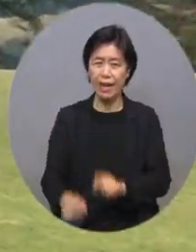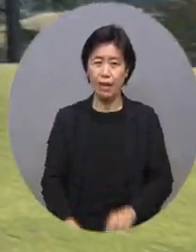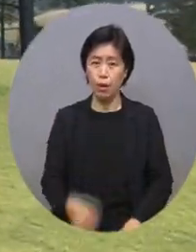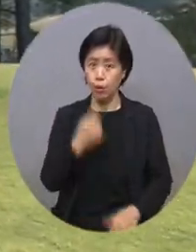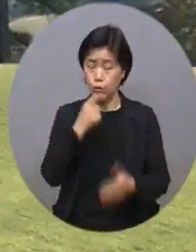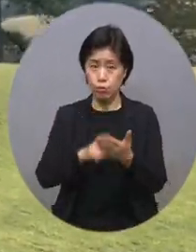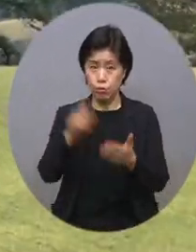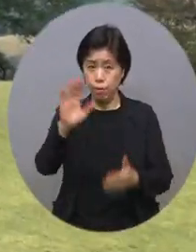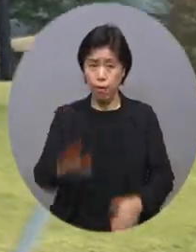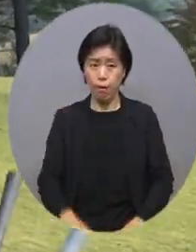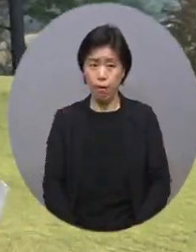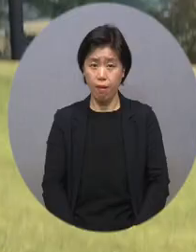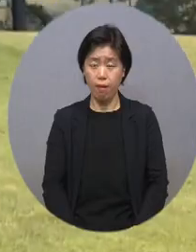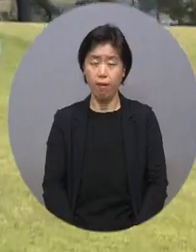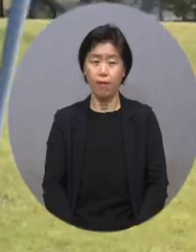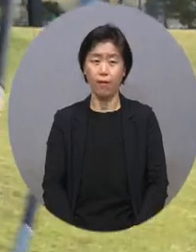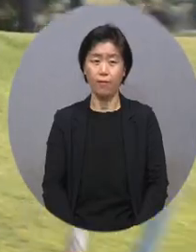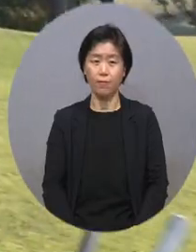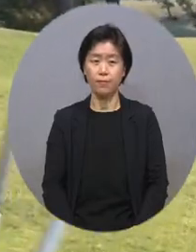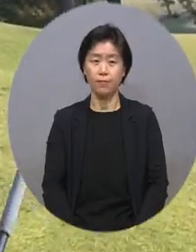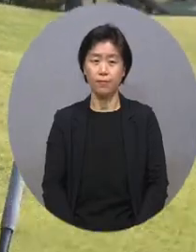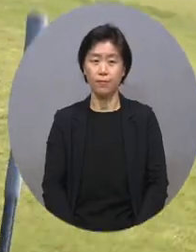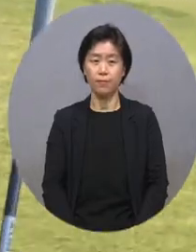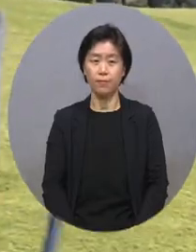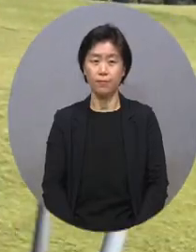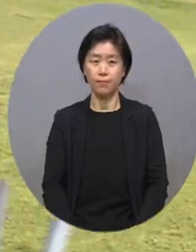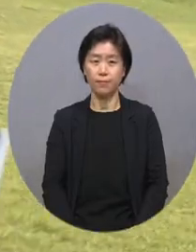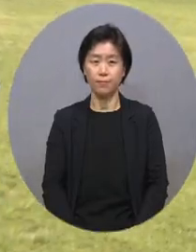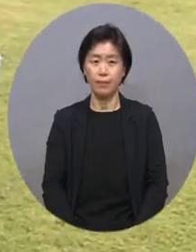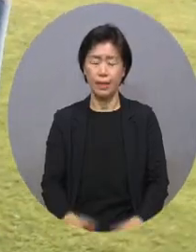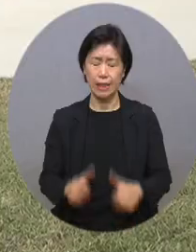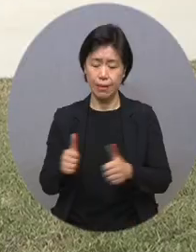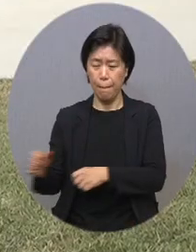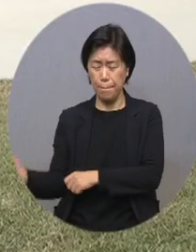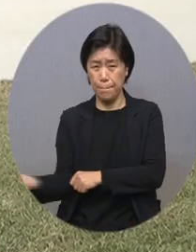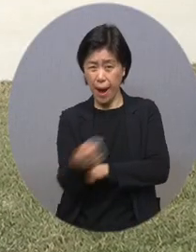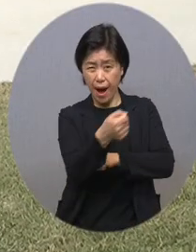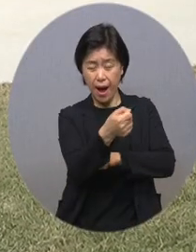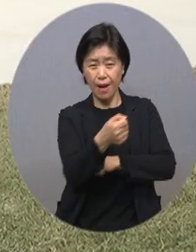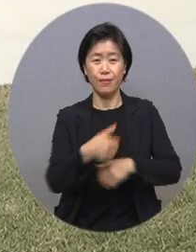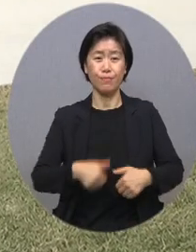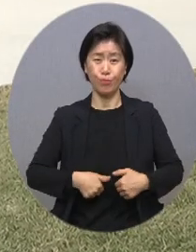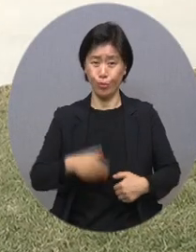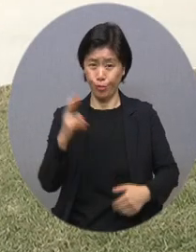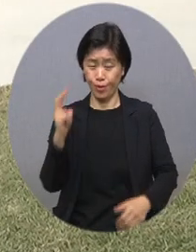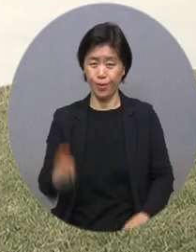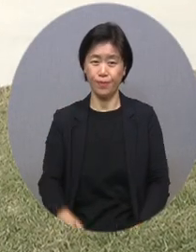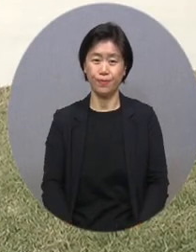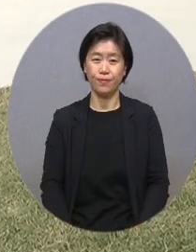대박. 레이디. 열심히 쳐야 되겠다.